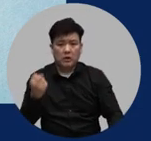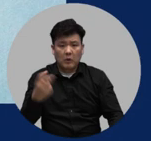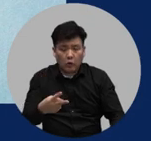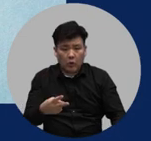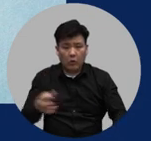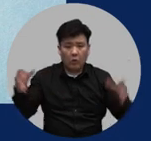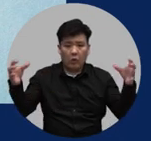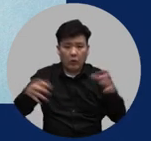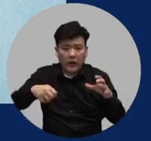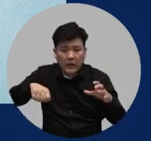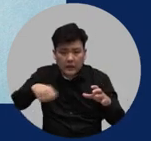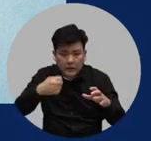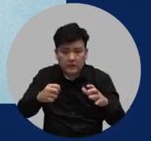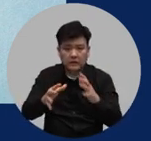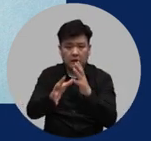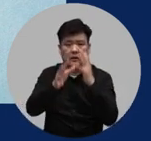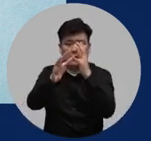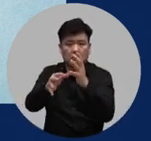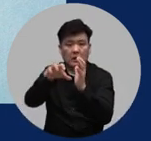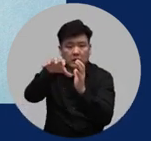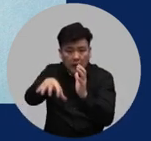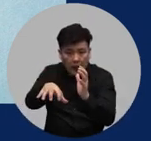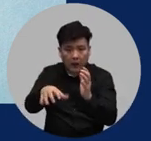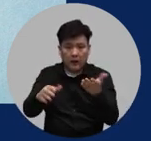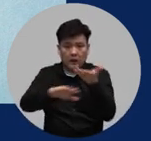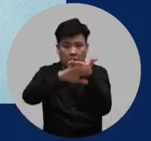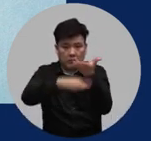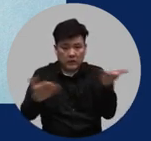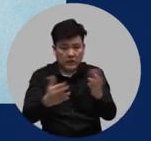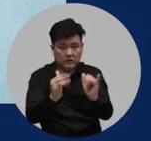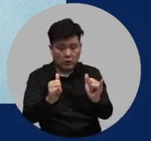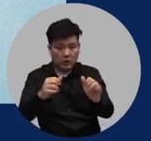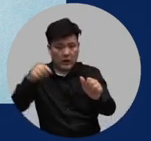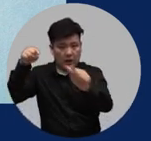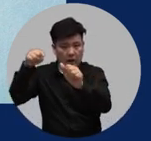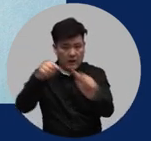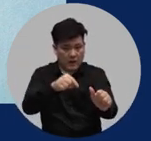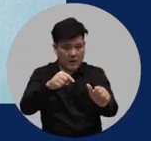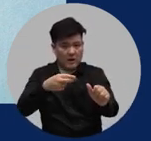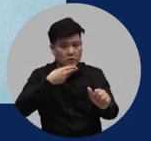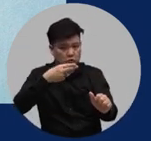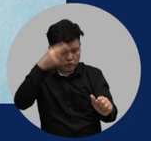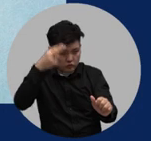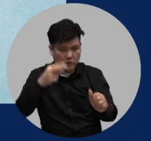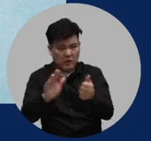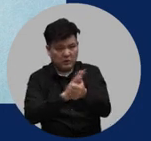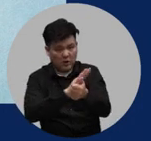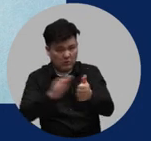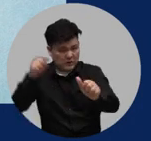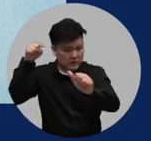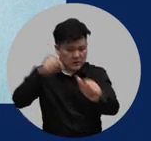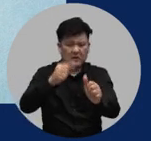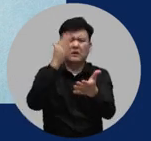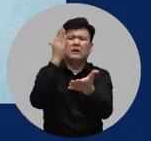회식 자리나 야유회에서 직원에게 술을 따르게 하거나 서비스를 강요하지 않도록 합니다.